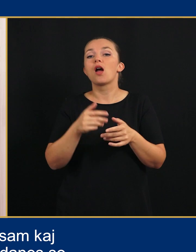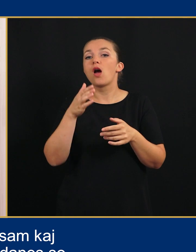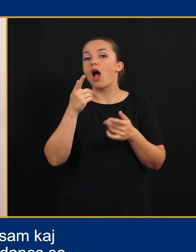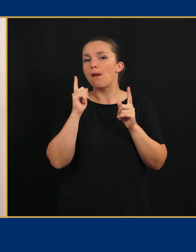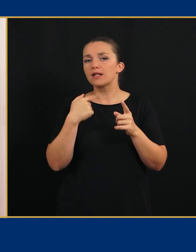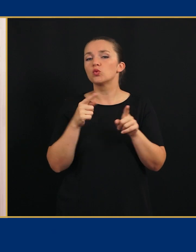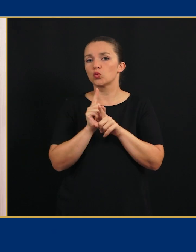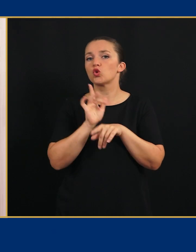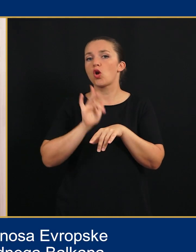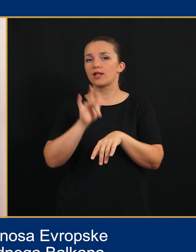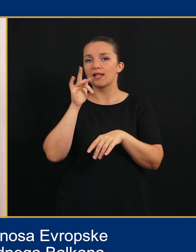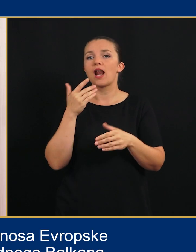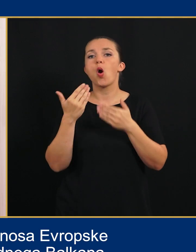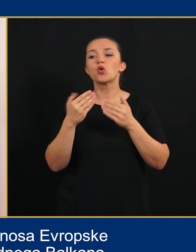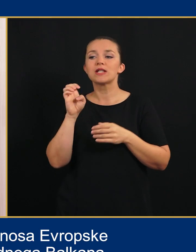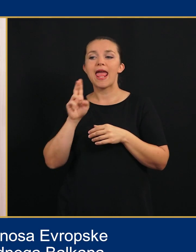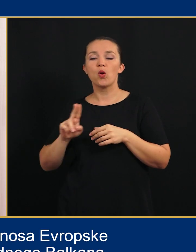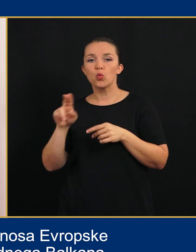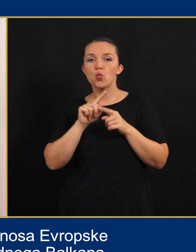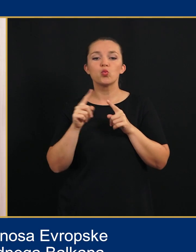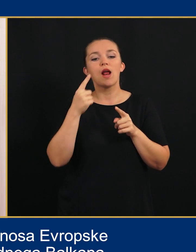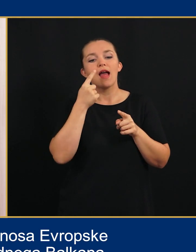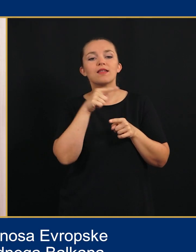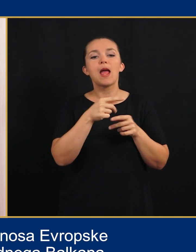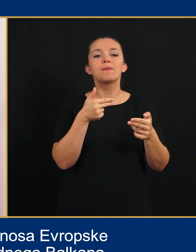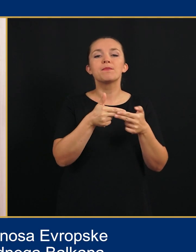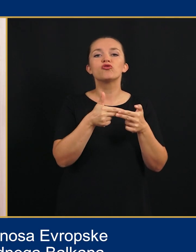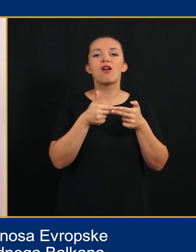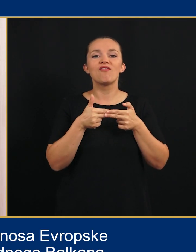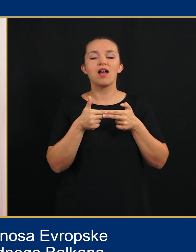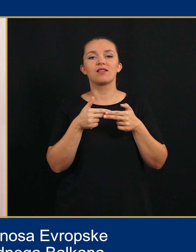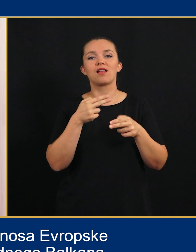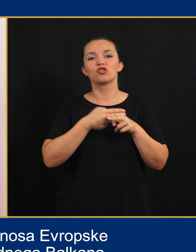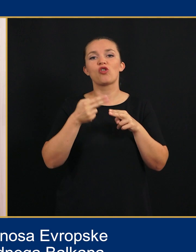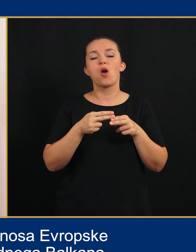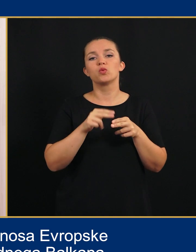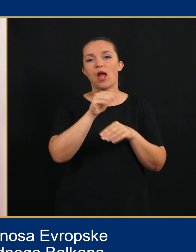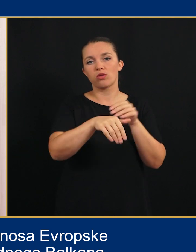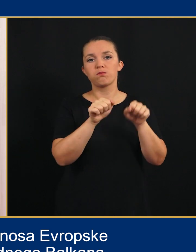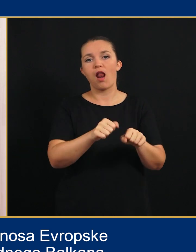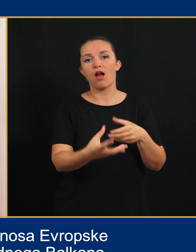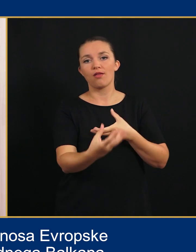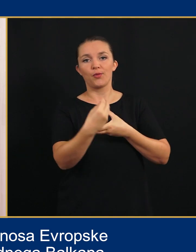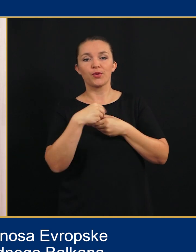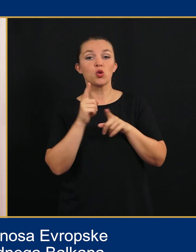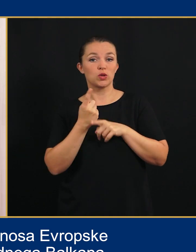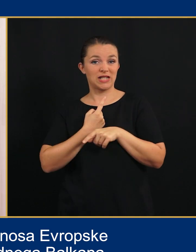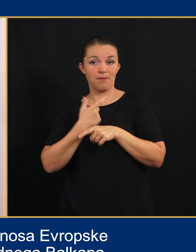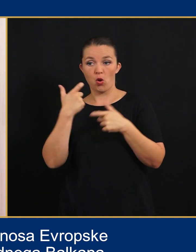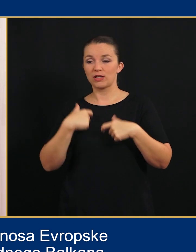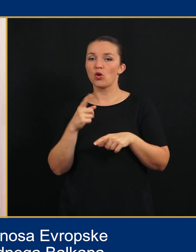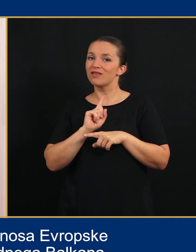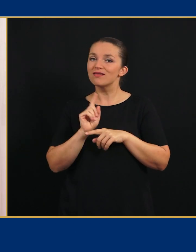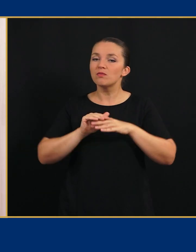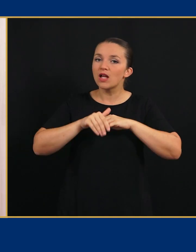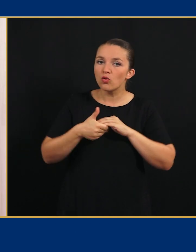so. Vendarle so se dotaknila tudi odnosa Evropske unije do približevanja držav Zahodnega